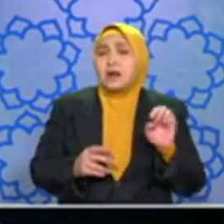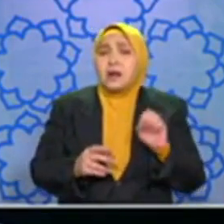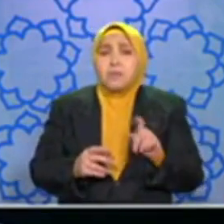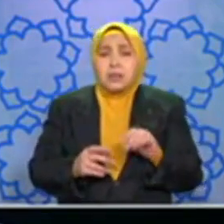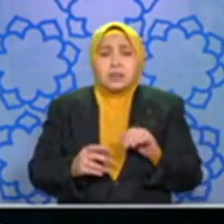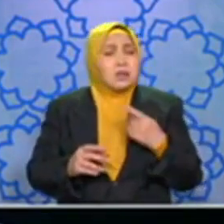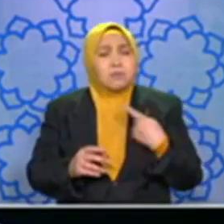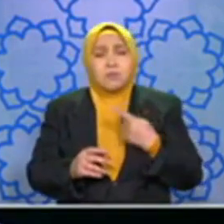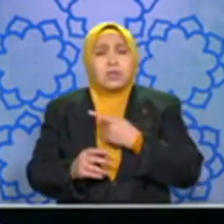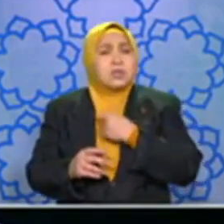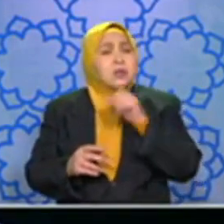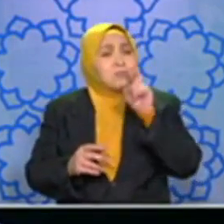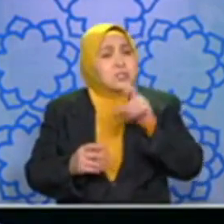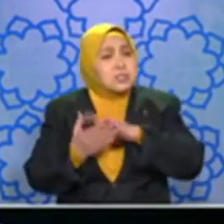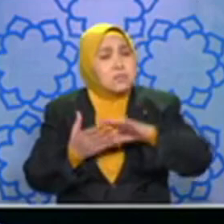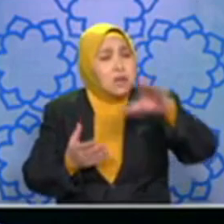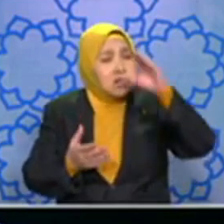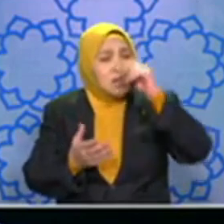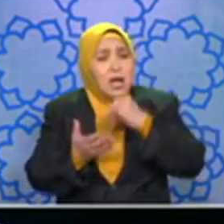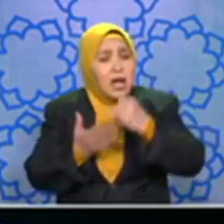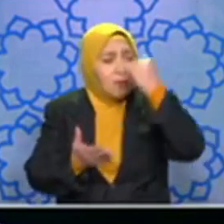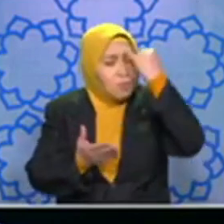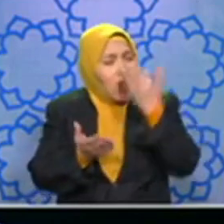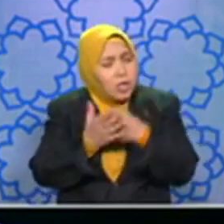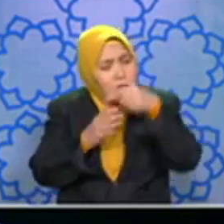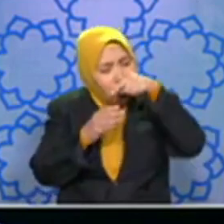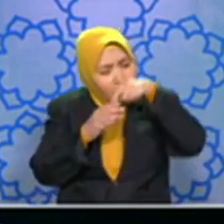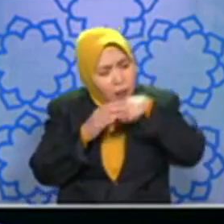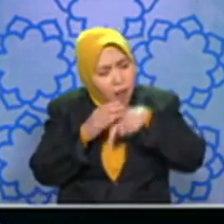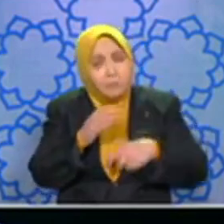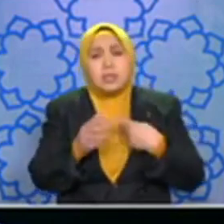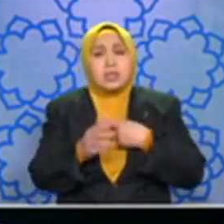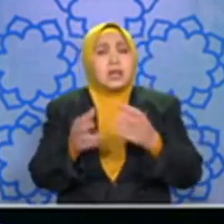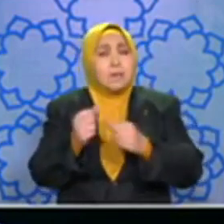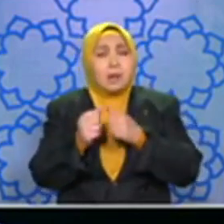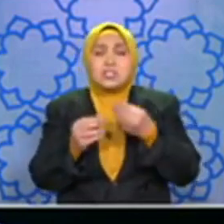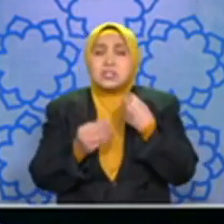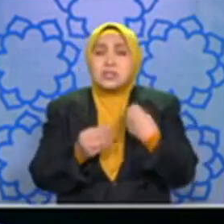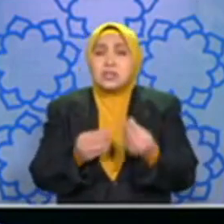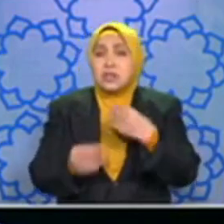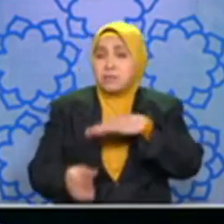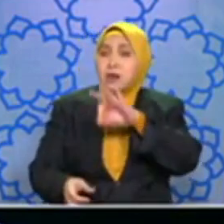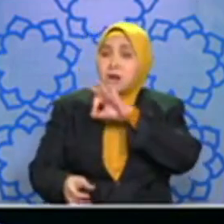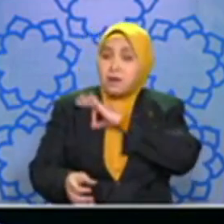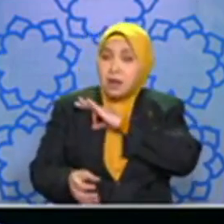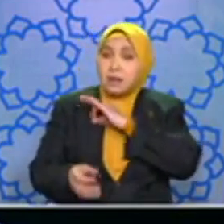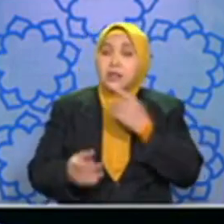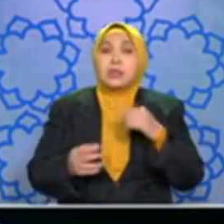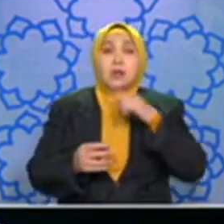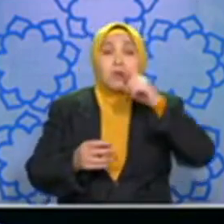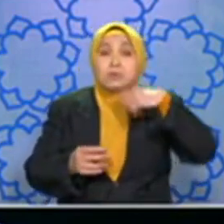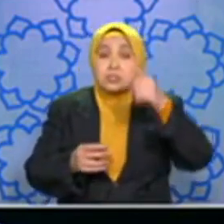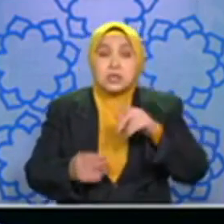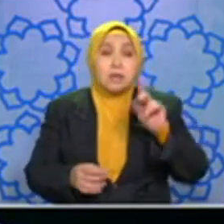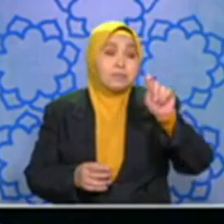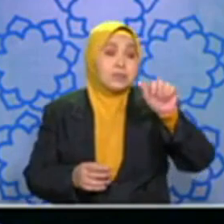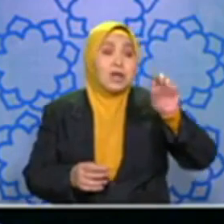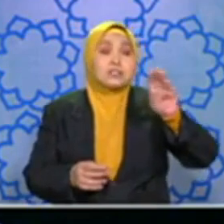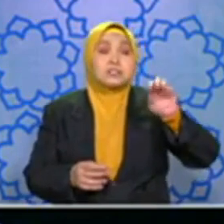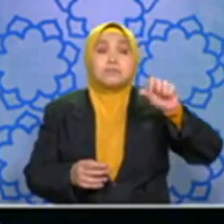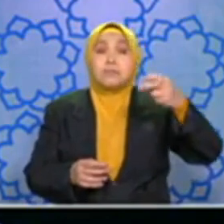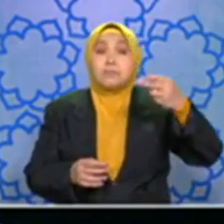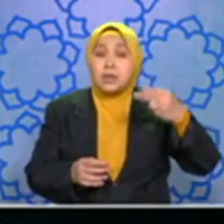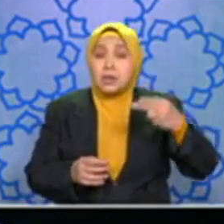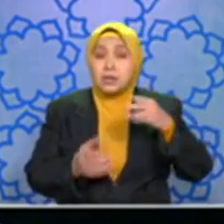itu maksudnya kita kena belajar ilmu mendalam sikit, kita akan dapatlah sikit maklumat ya, terutama bila cakap tasbih ini dalam surah Ali Imran cakap